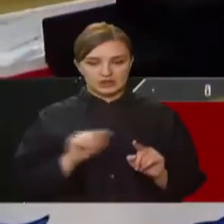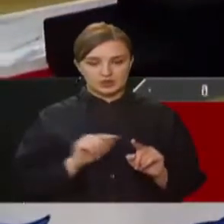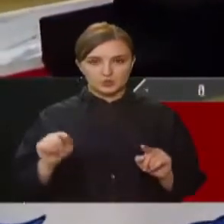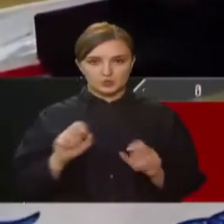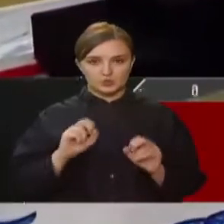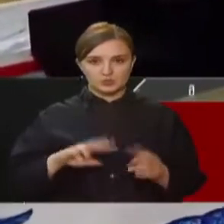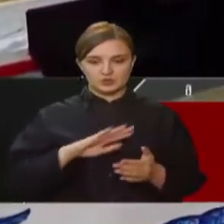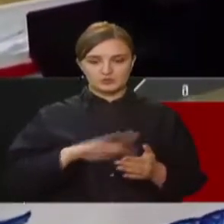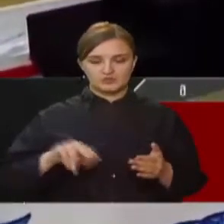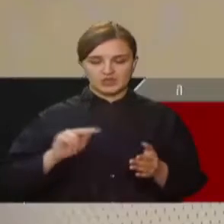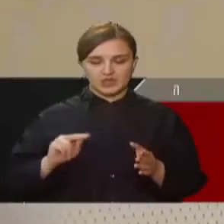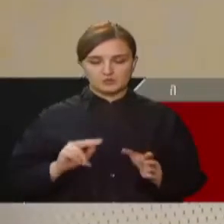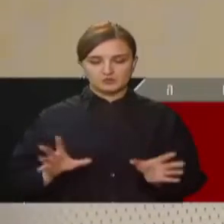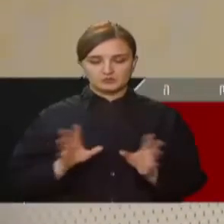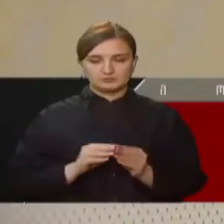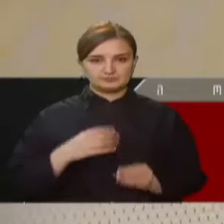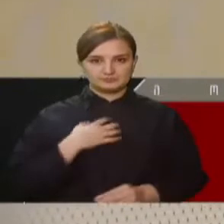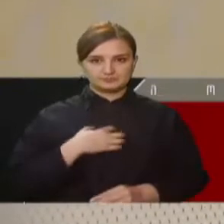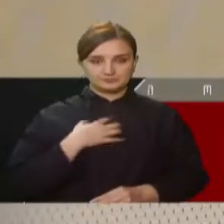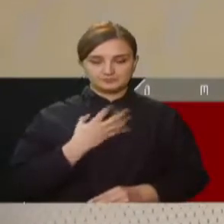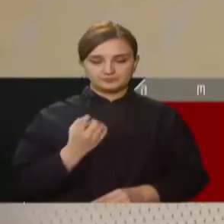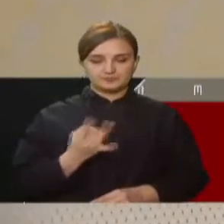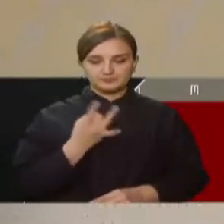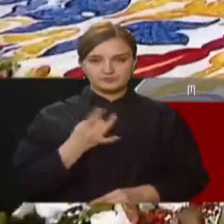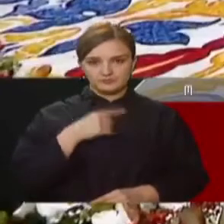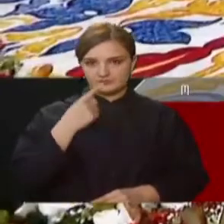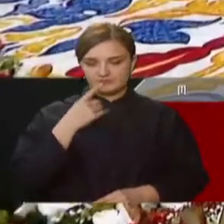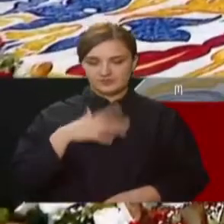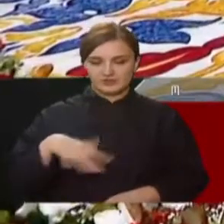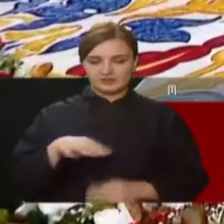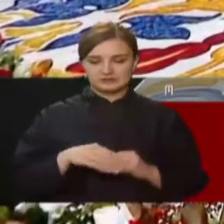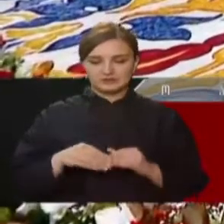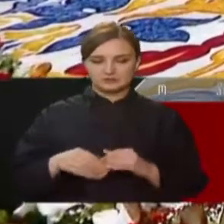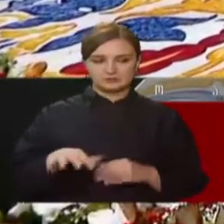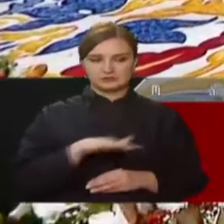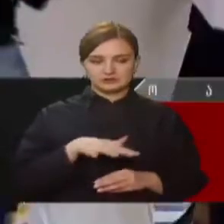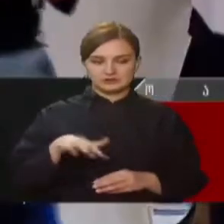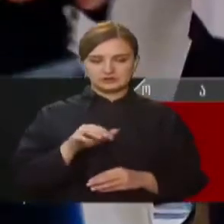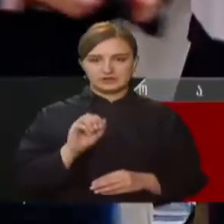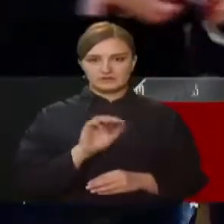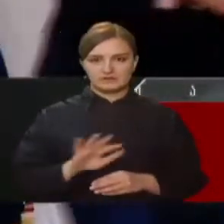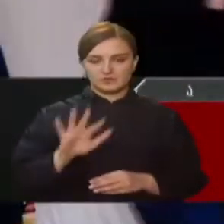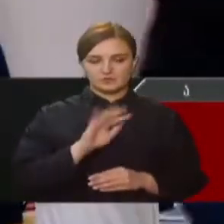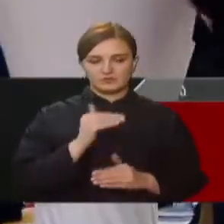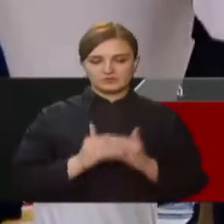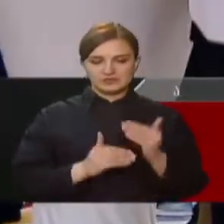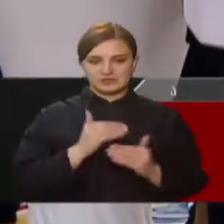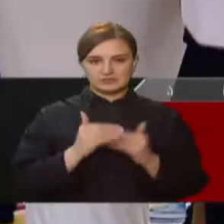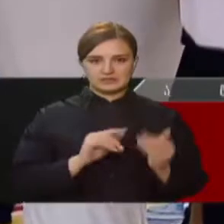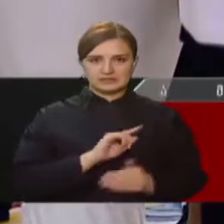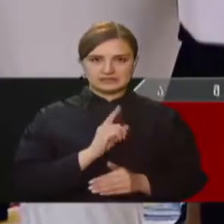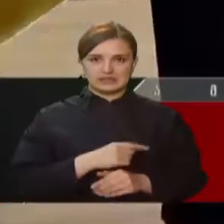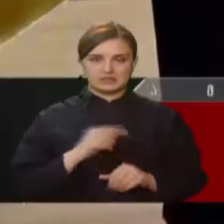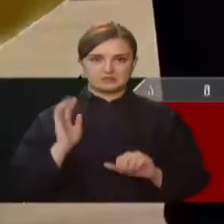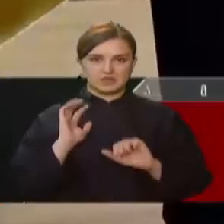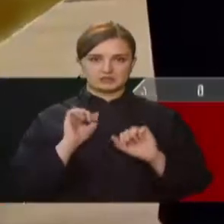tu biscuit xit tânăm și omul bici nișnul bazez da kide vertical da pixir da să cartul să teritoriul im tliano bici de europoli mistrape bazez kitem xadă